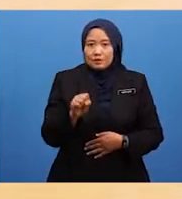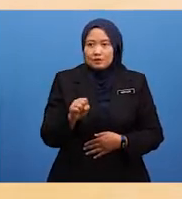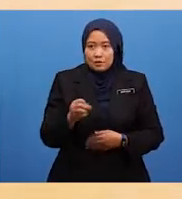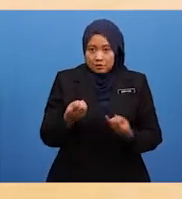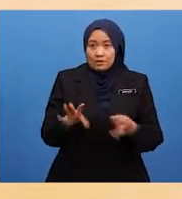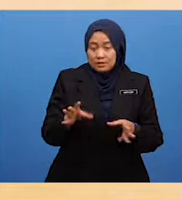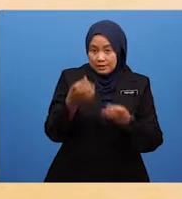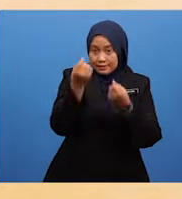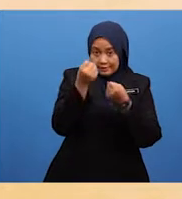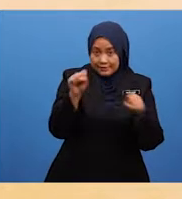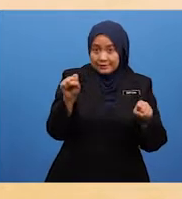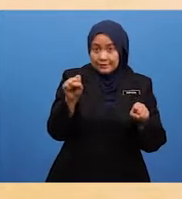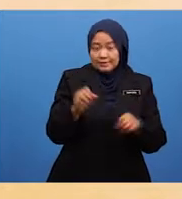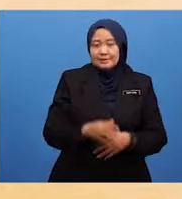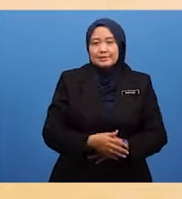kamu telah bersedia?